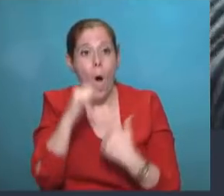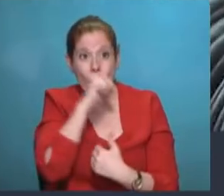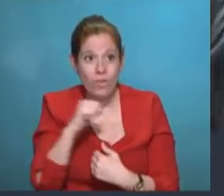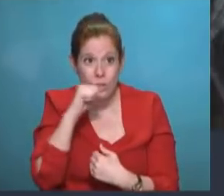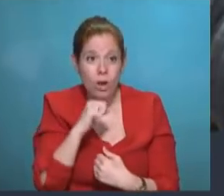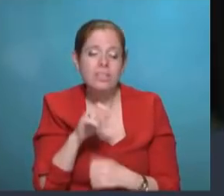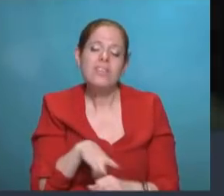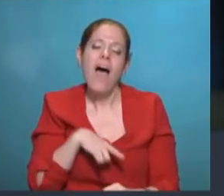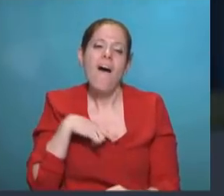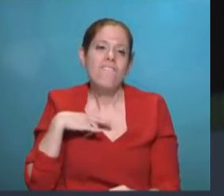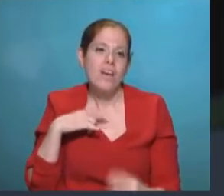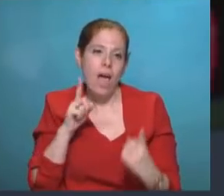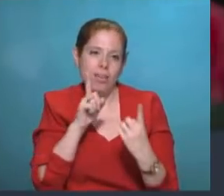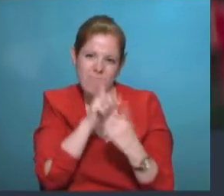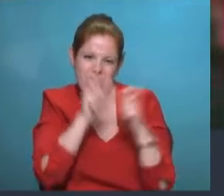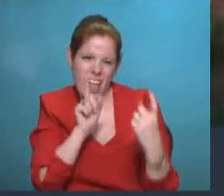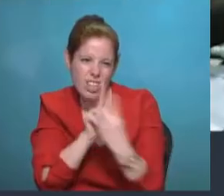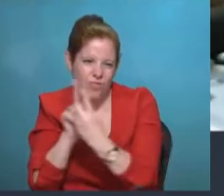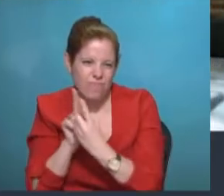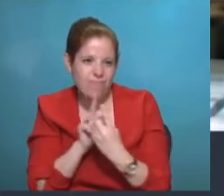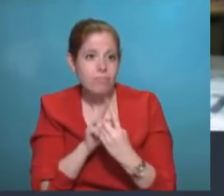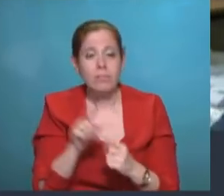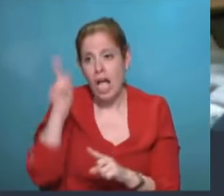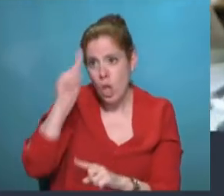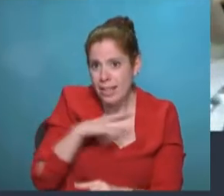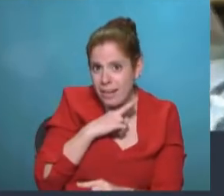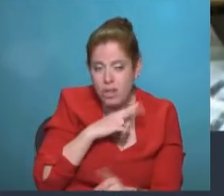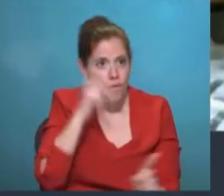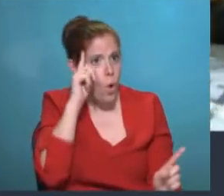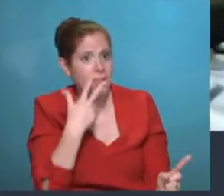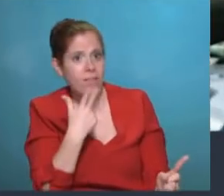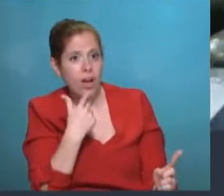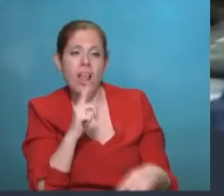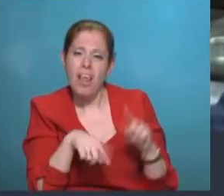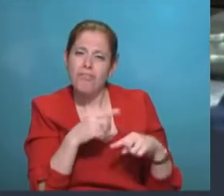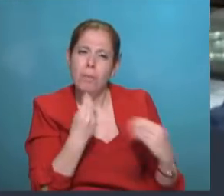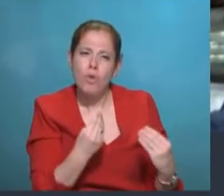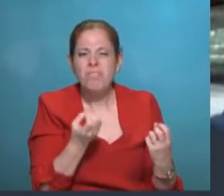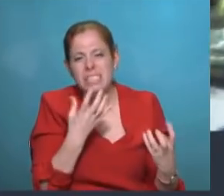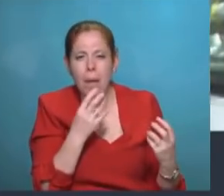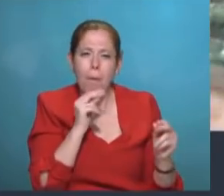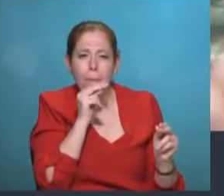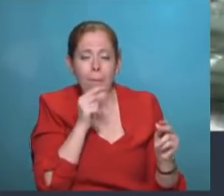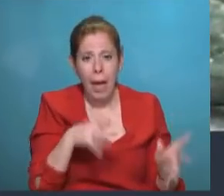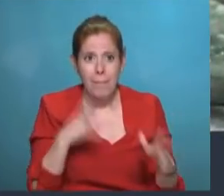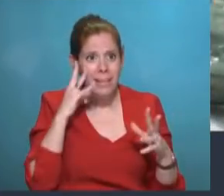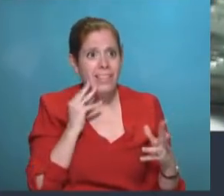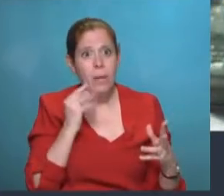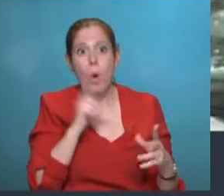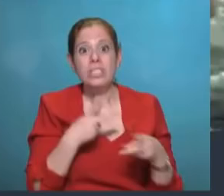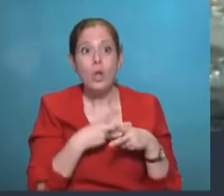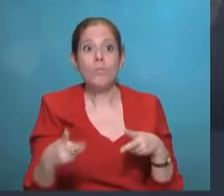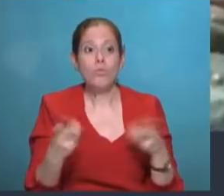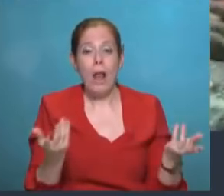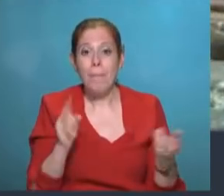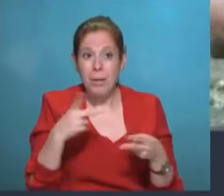שלהם. את לא יודעת אנגלית, והוא לא יודע עברית. לפעמים טוב גם להתחרבש איתה. הם נהנים. לא צריך להיות פרפקט. אם הם יהיו